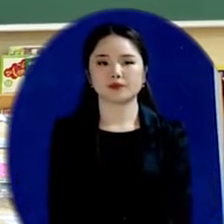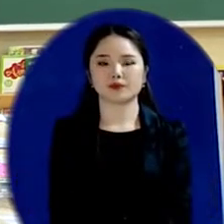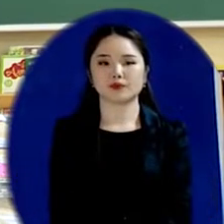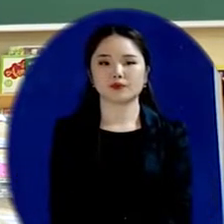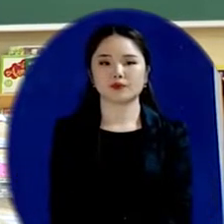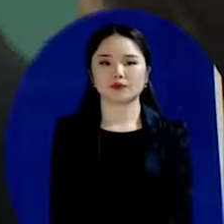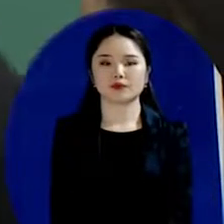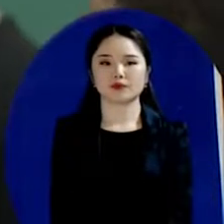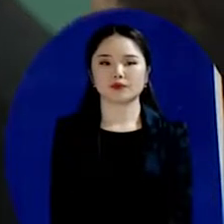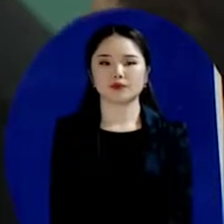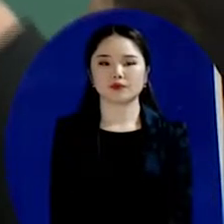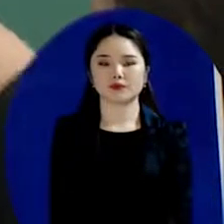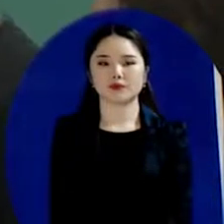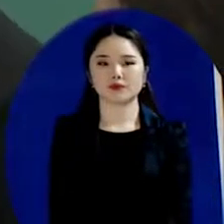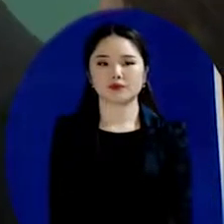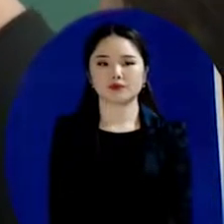зурх нэ.